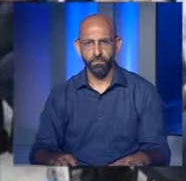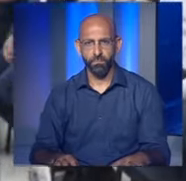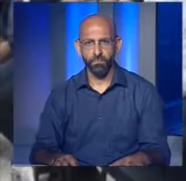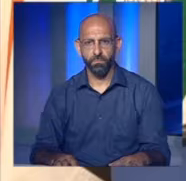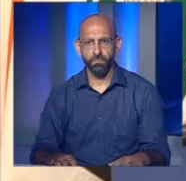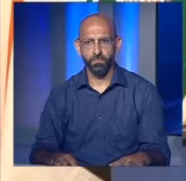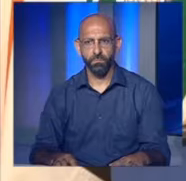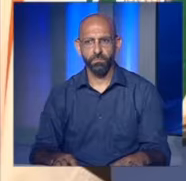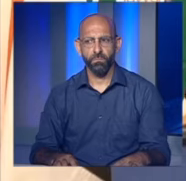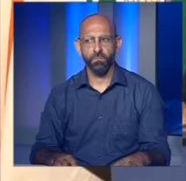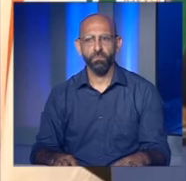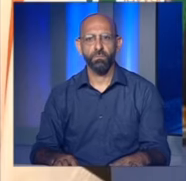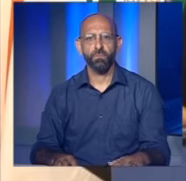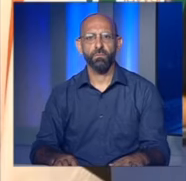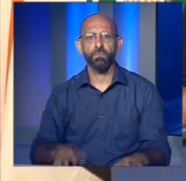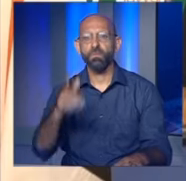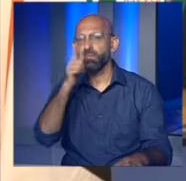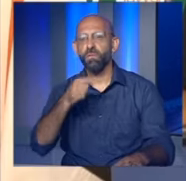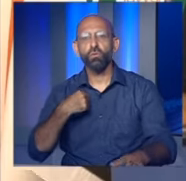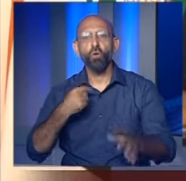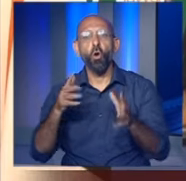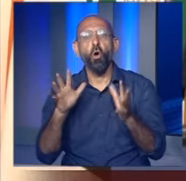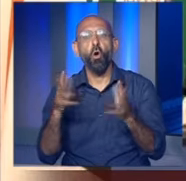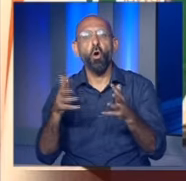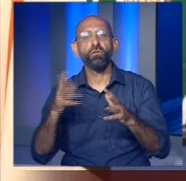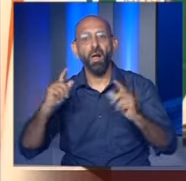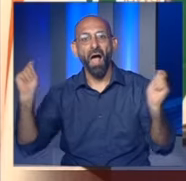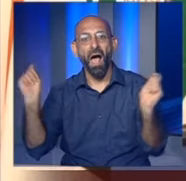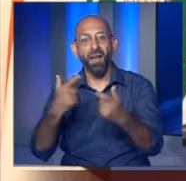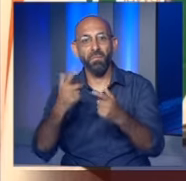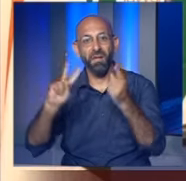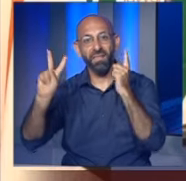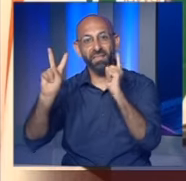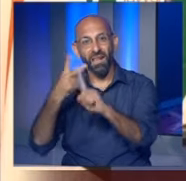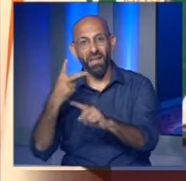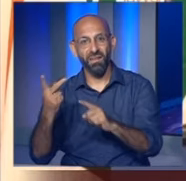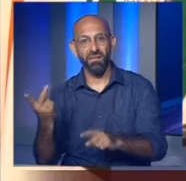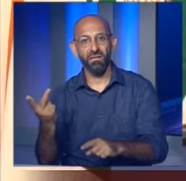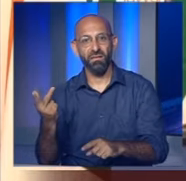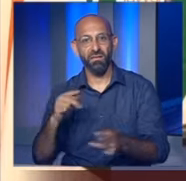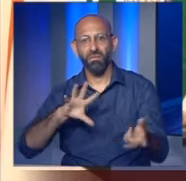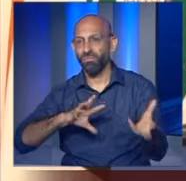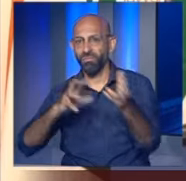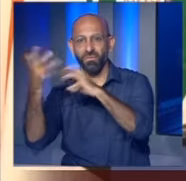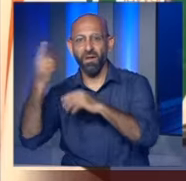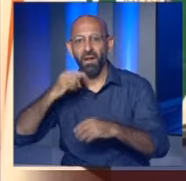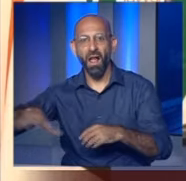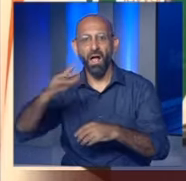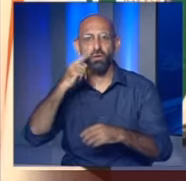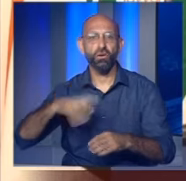المواقف الخوف هو من الحروب الثانيه اللي عم تنشن علينا مثل تغيير